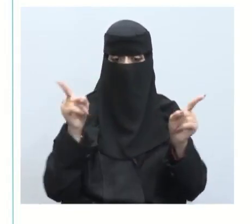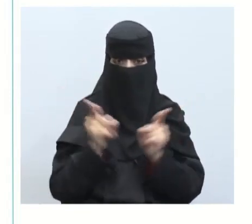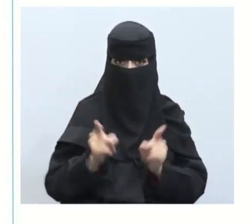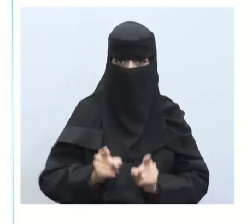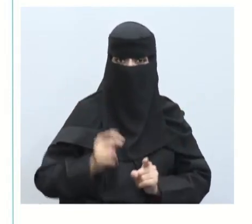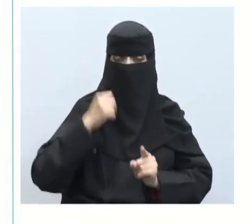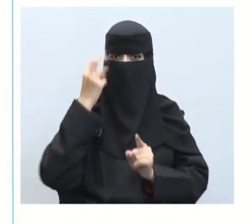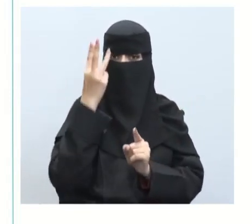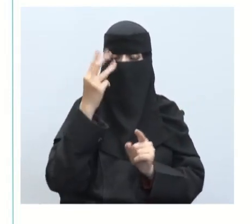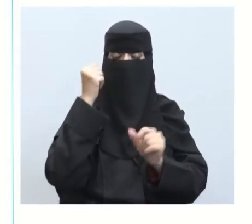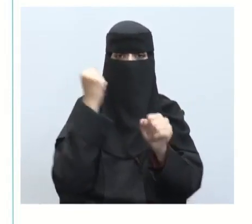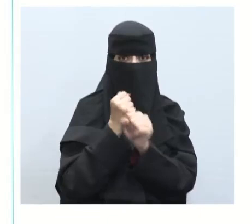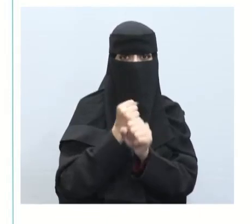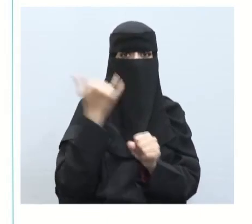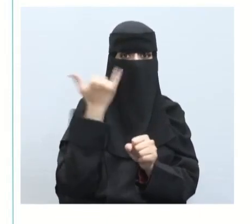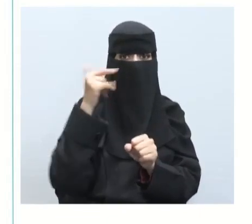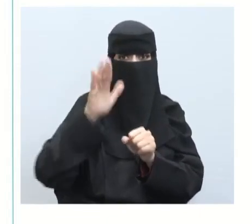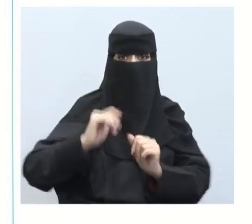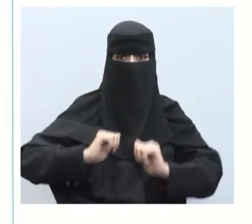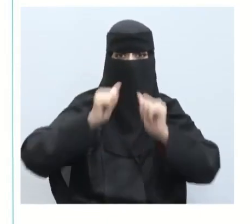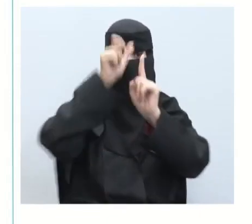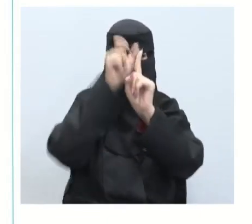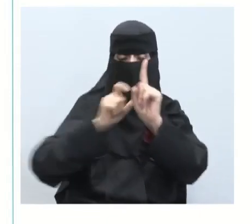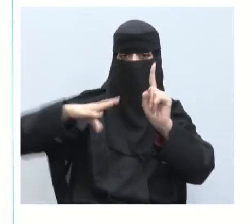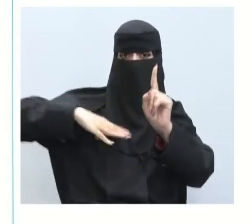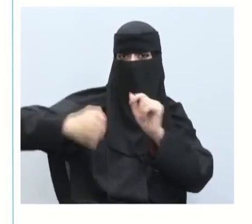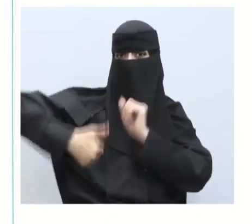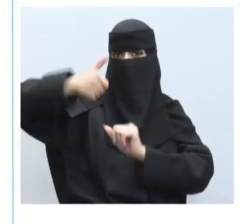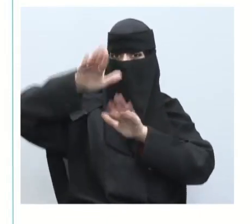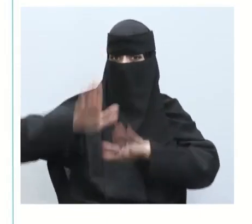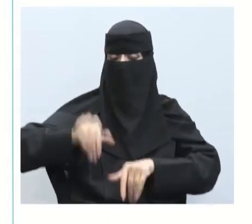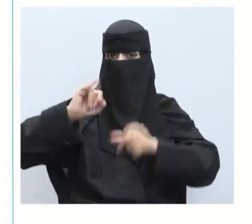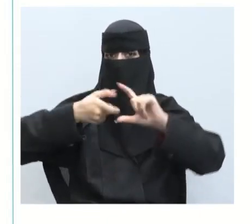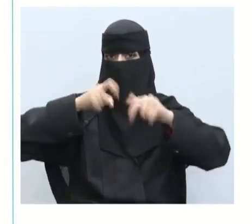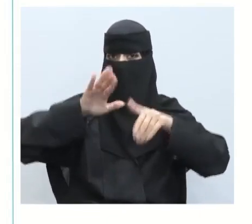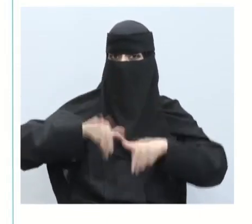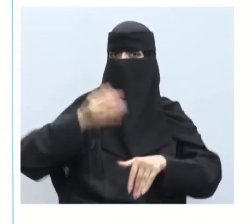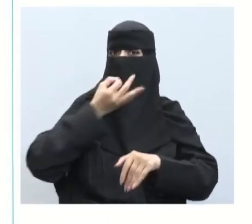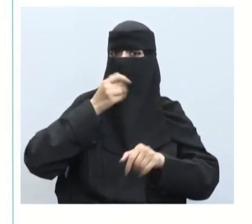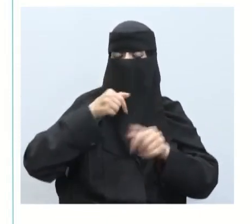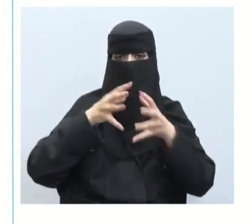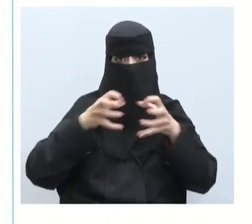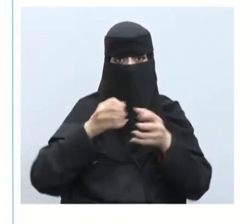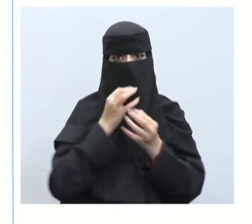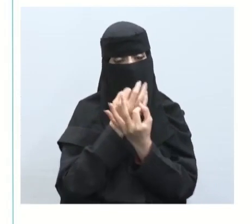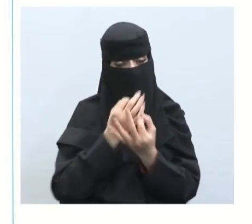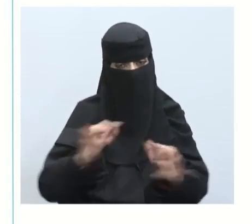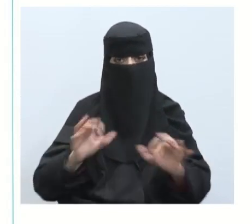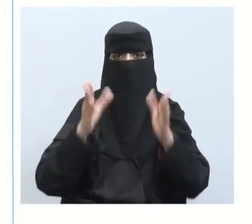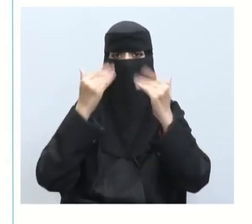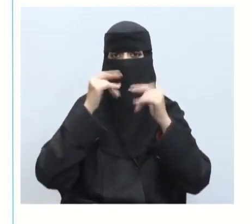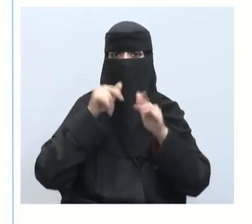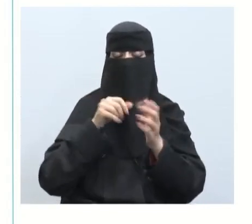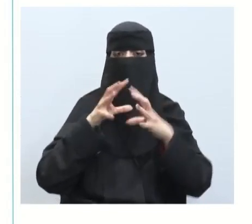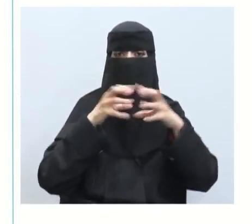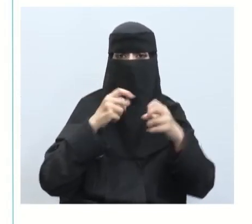ثلاثه ادوار مهمه يؤديها المديرون الناجحون في المنظمات سنتحدث عن هذه الادوار بشكل مفصل تفسير